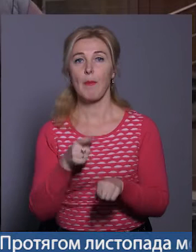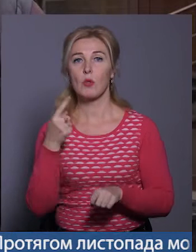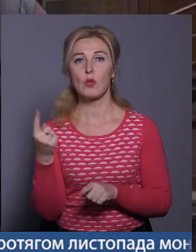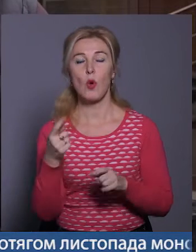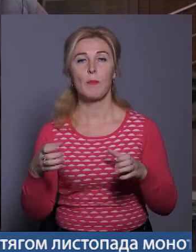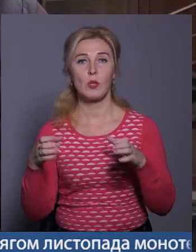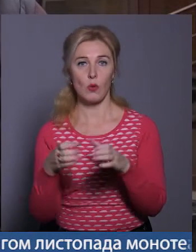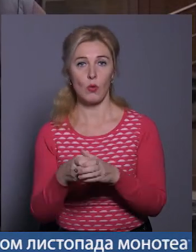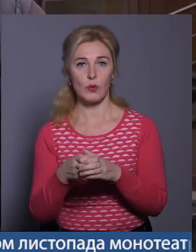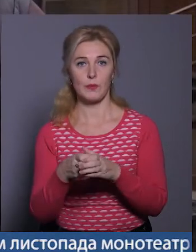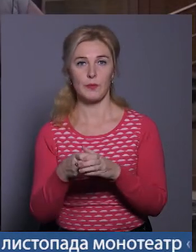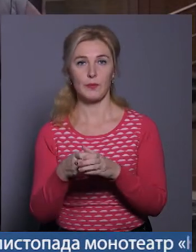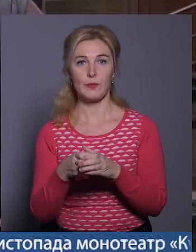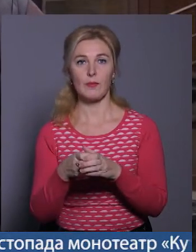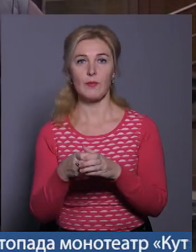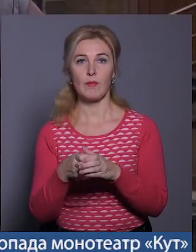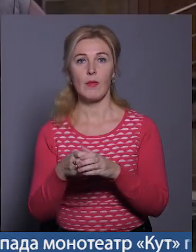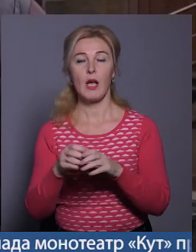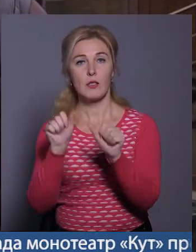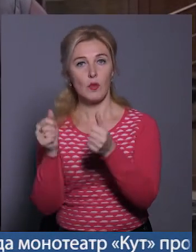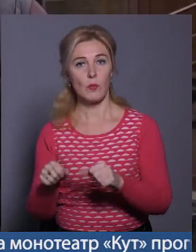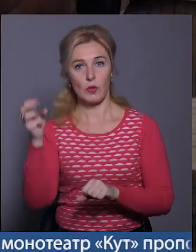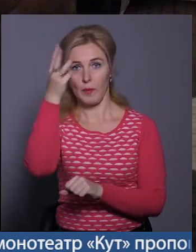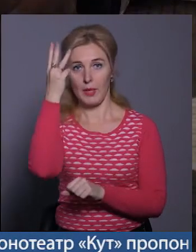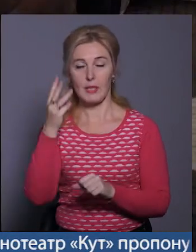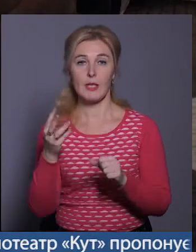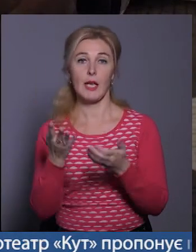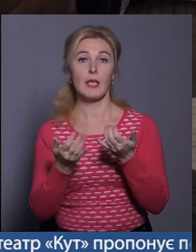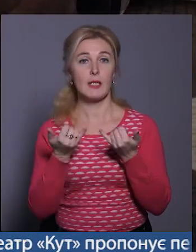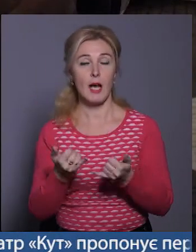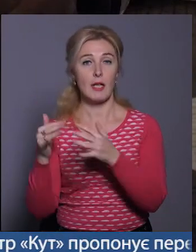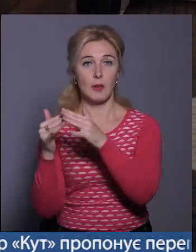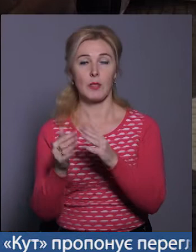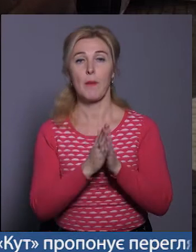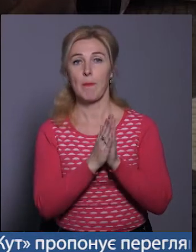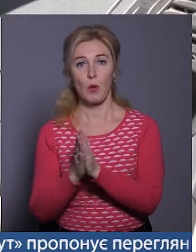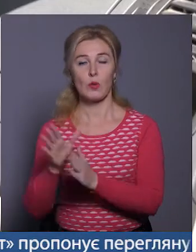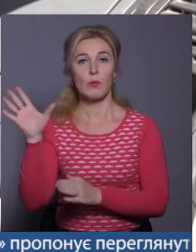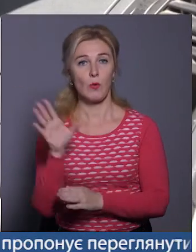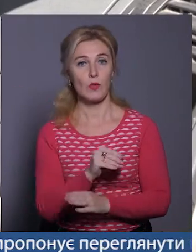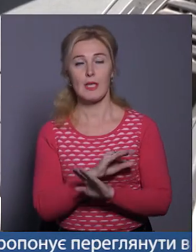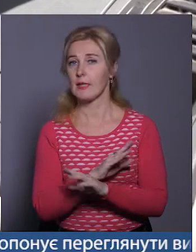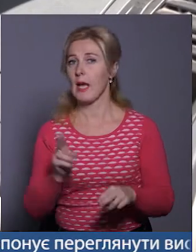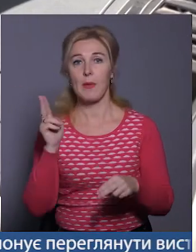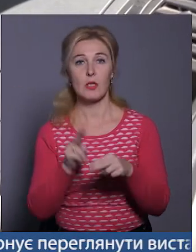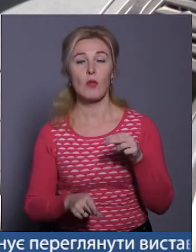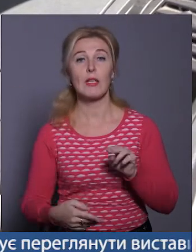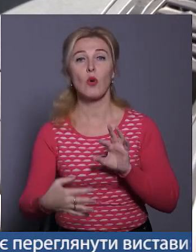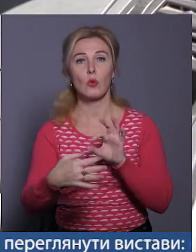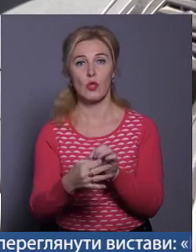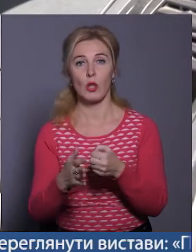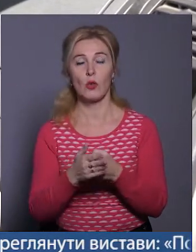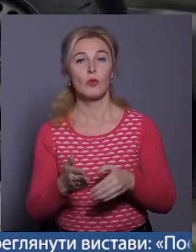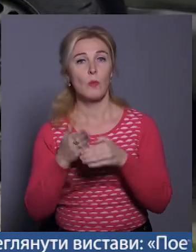підрозділів, який був сформований з Хмельницького, хмельничанам, які на передовій. Закликаємо усіх не переставати долучатися до допомоги